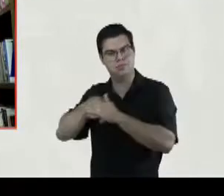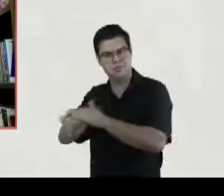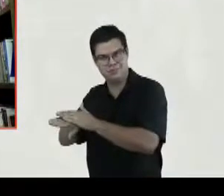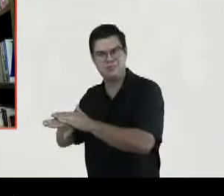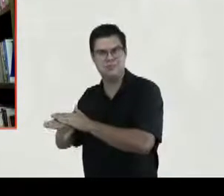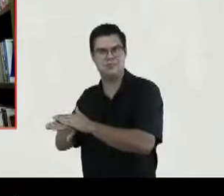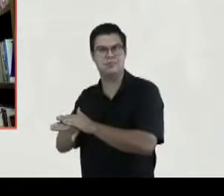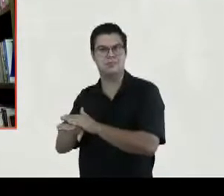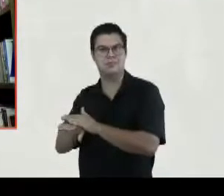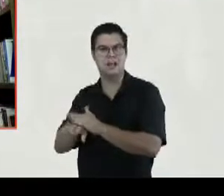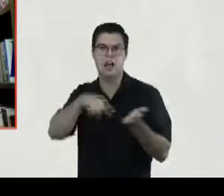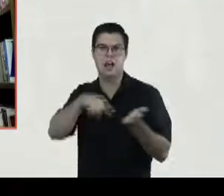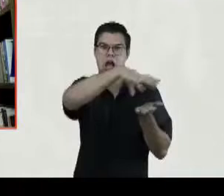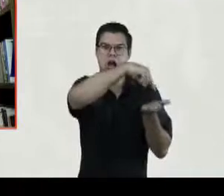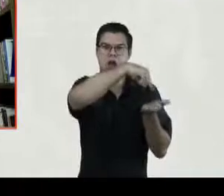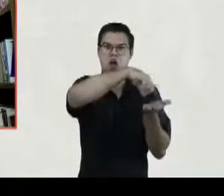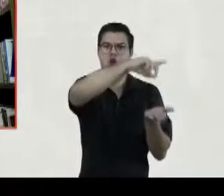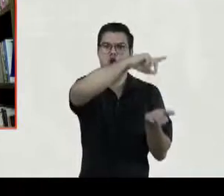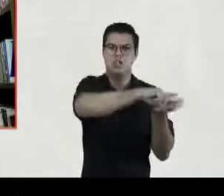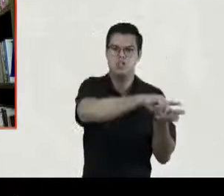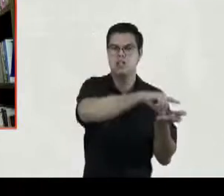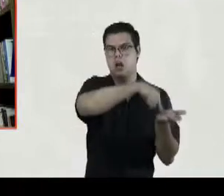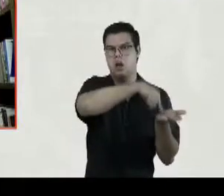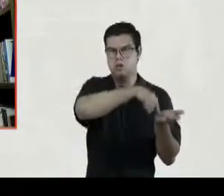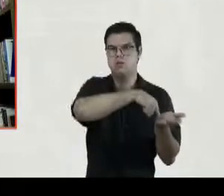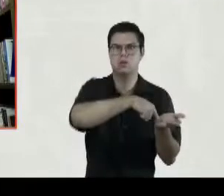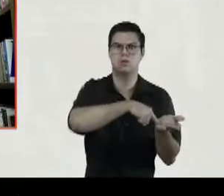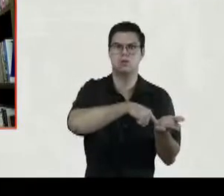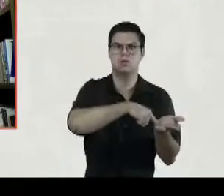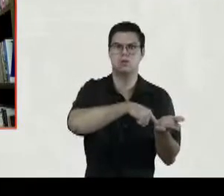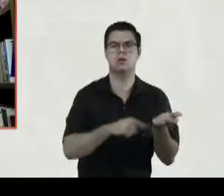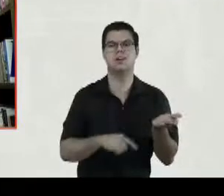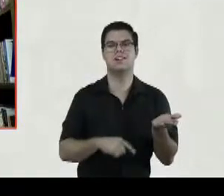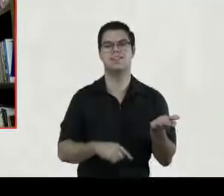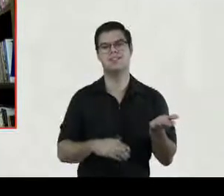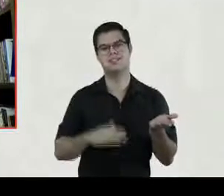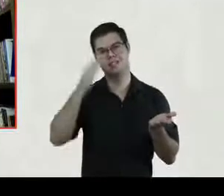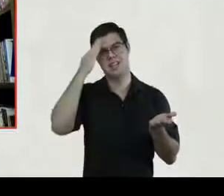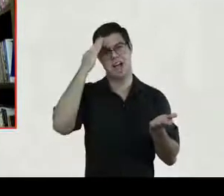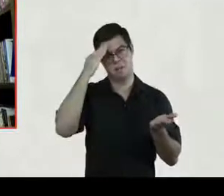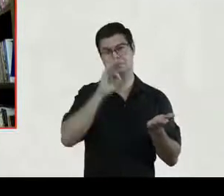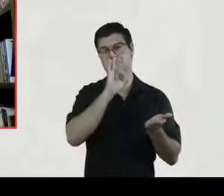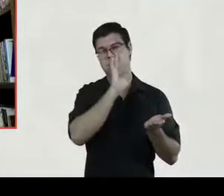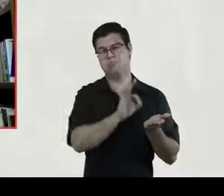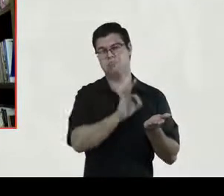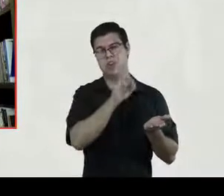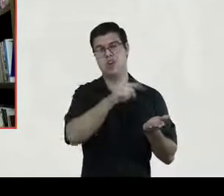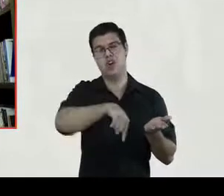Originale stehen wir absolut am Anfang.